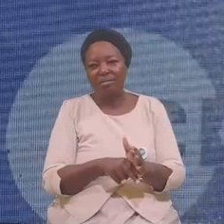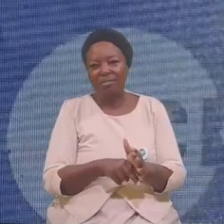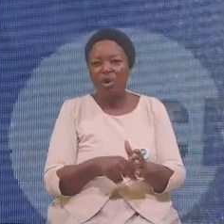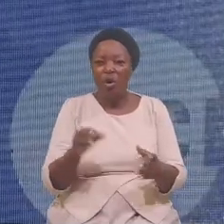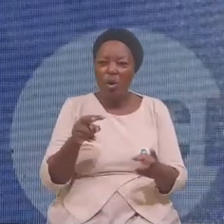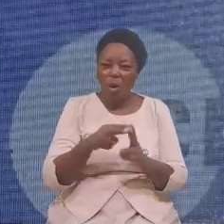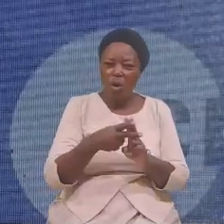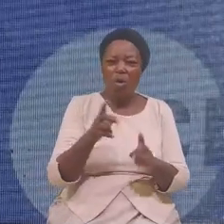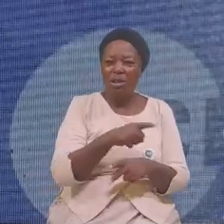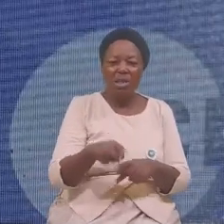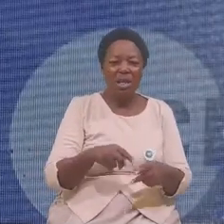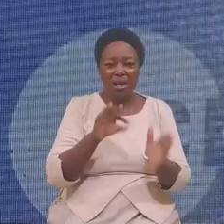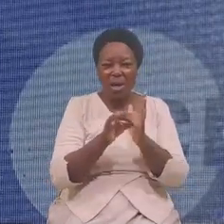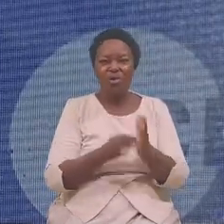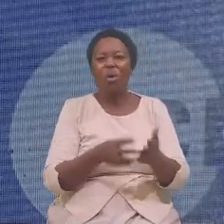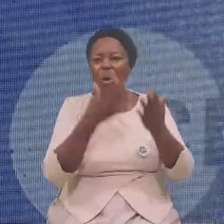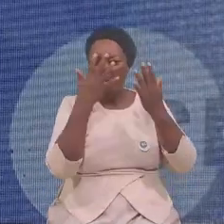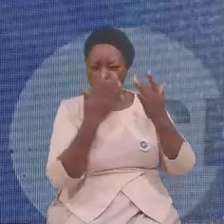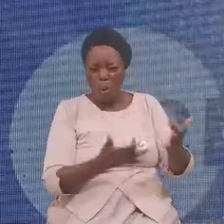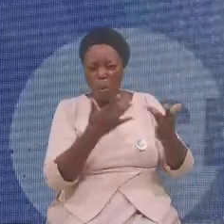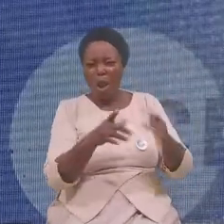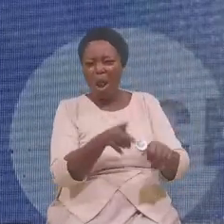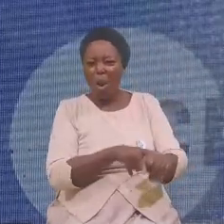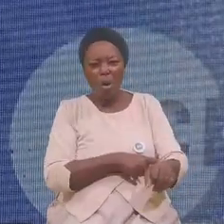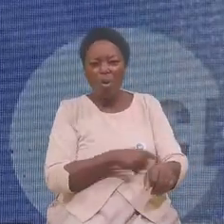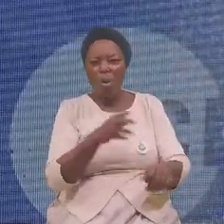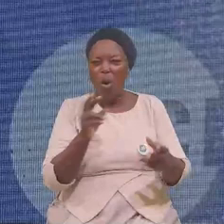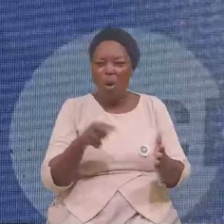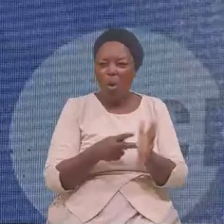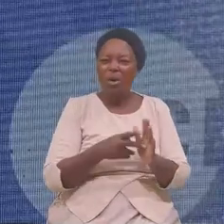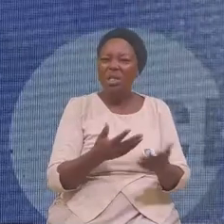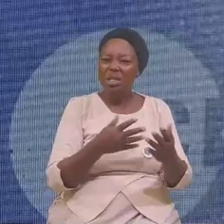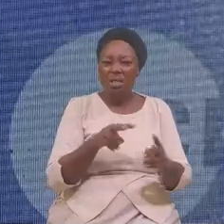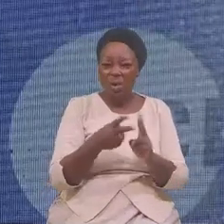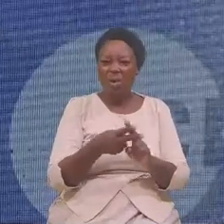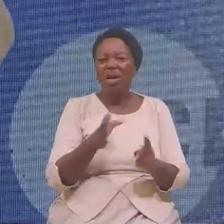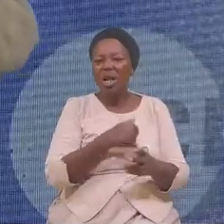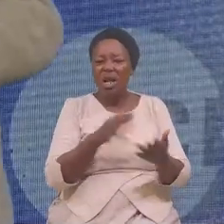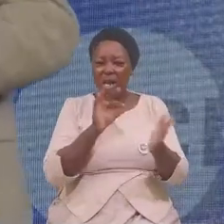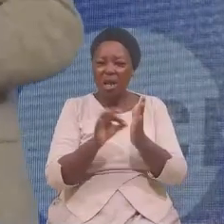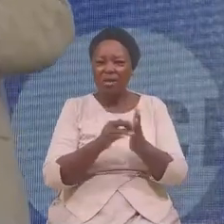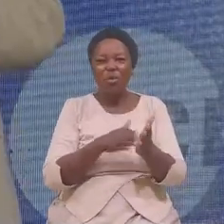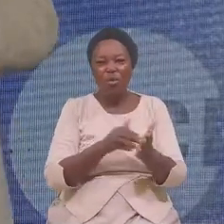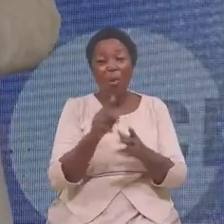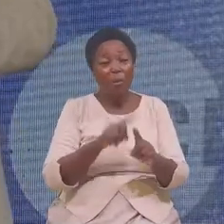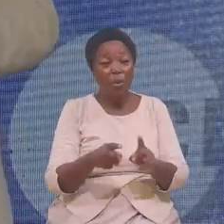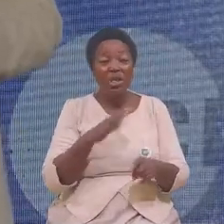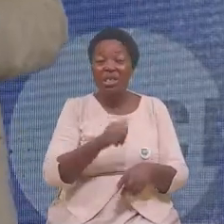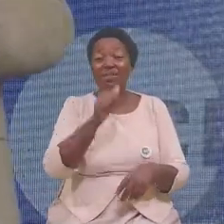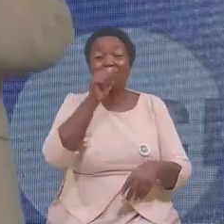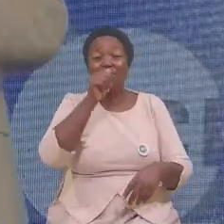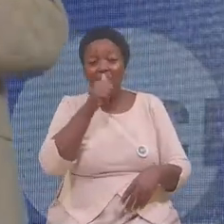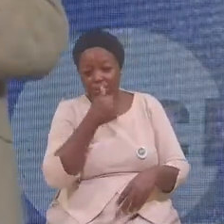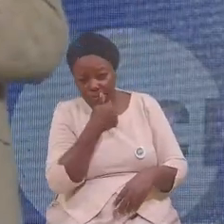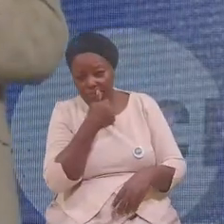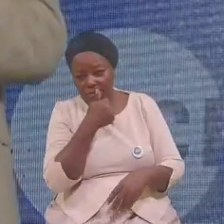ou qu'ils pensent qu'il tarde, ou qu'ils pensent qu'il est faible, mais il use de patience envers